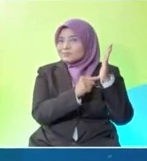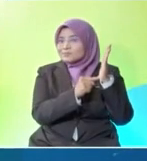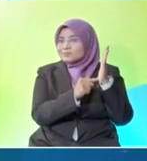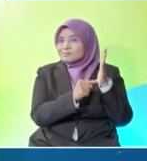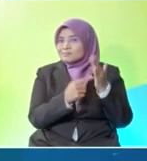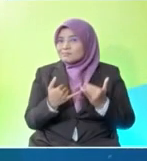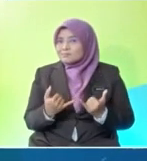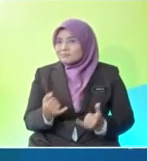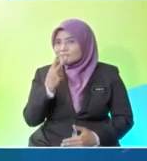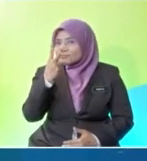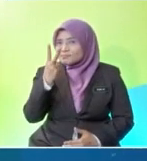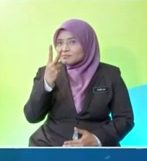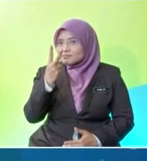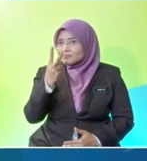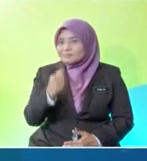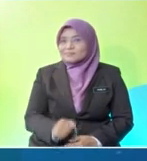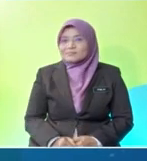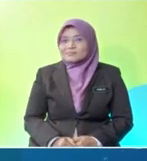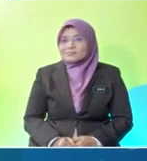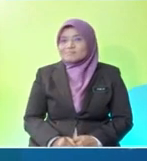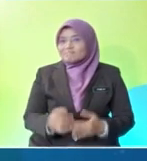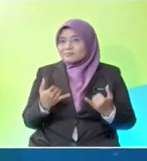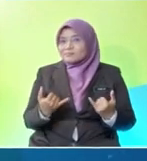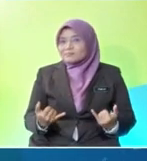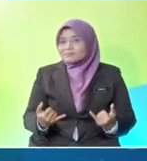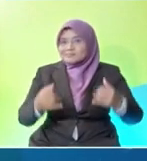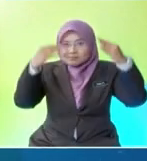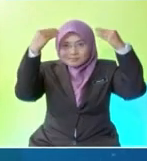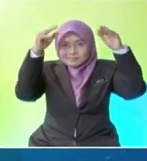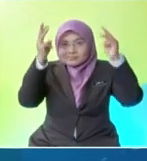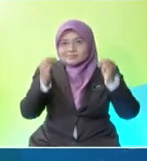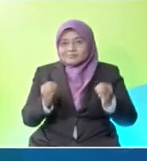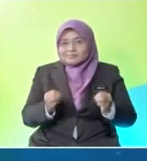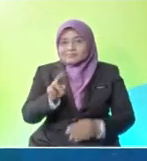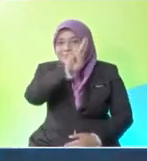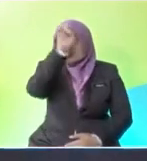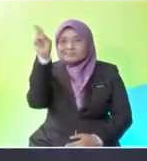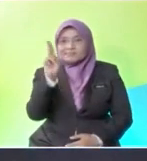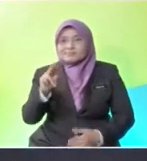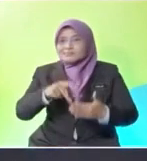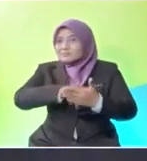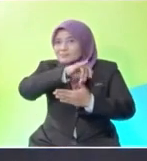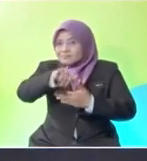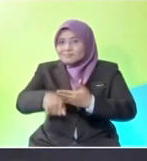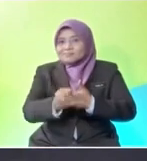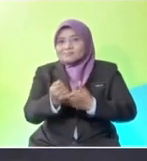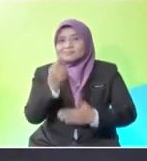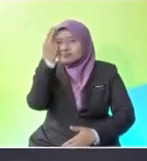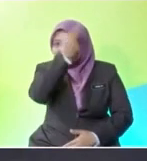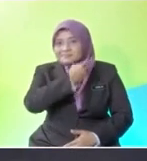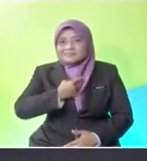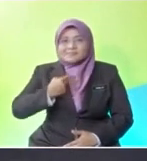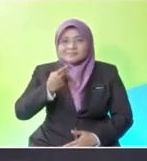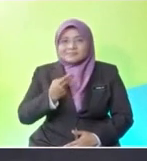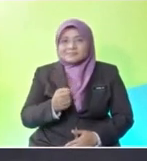akidah hidup dah oke guna uji Hanif punya eee Project Hanif ngerti ini apa nih ayo